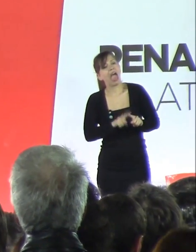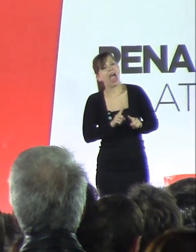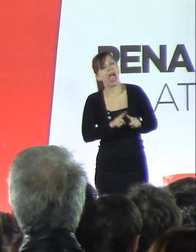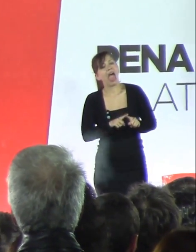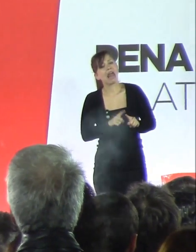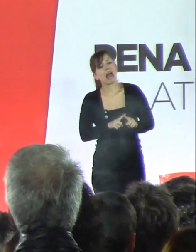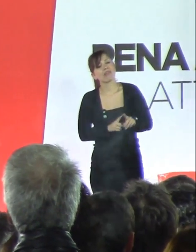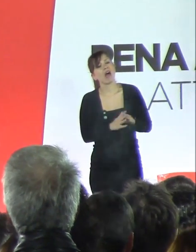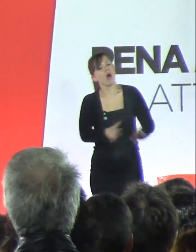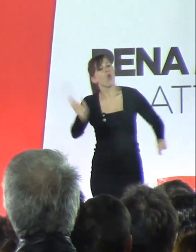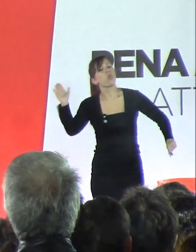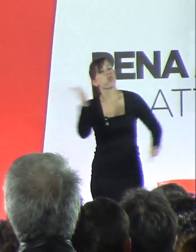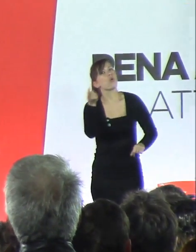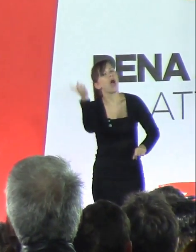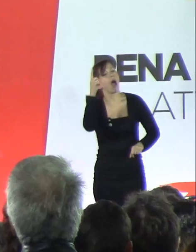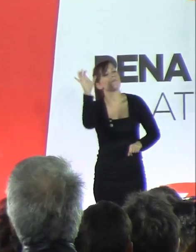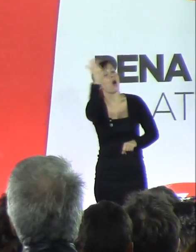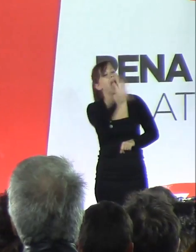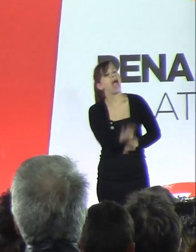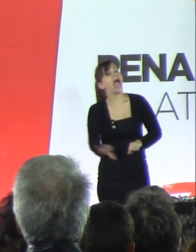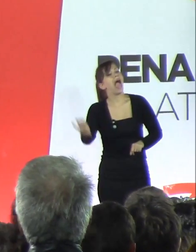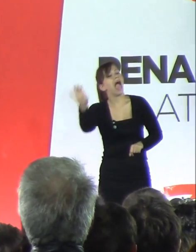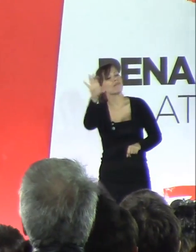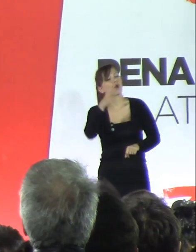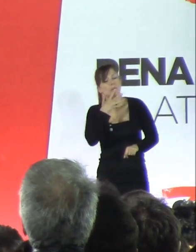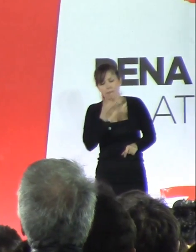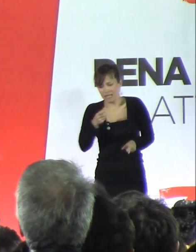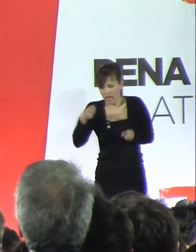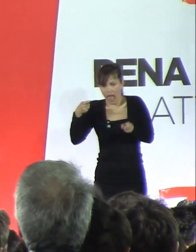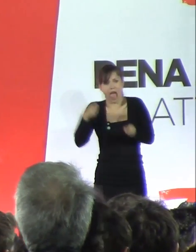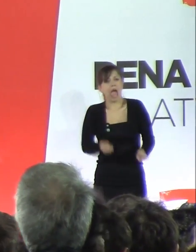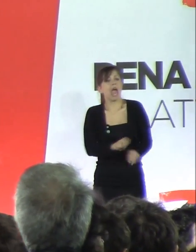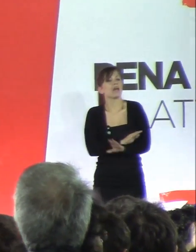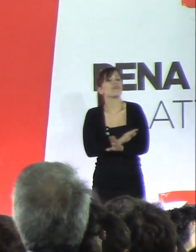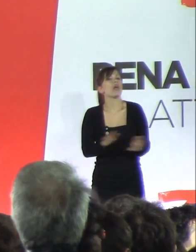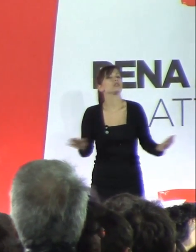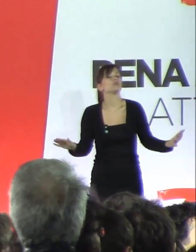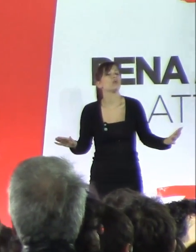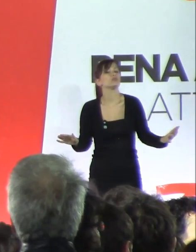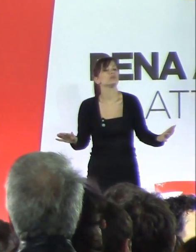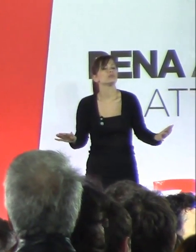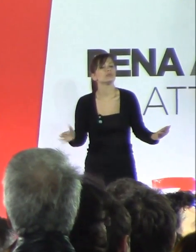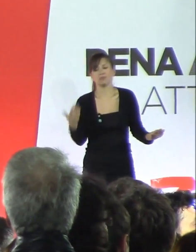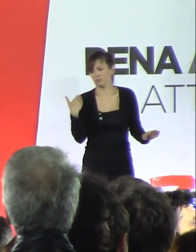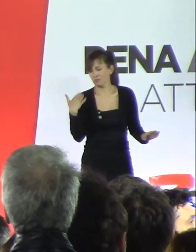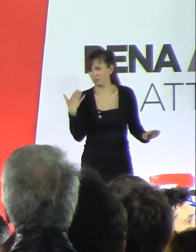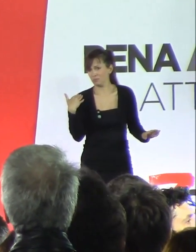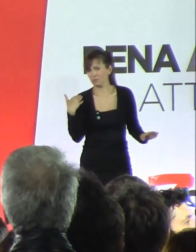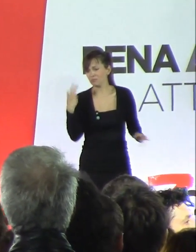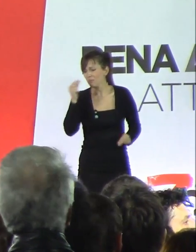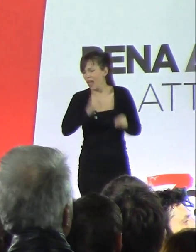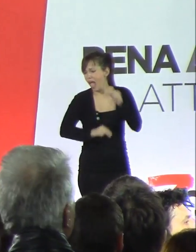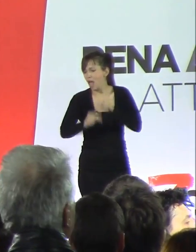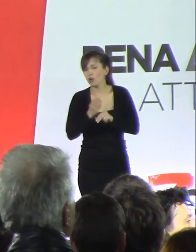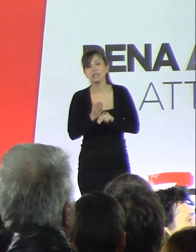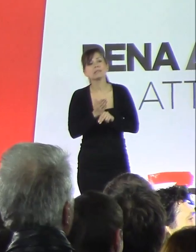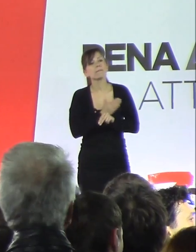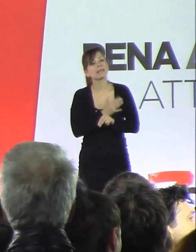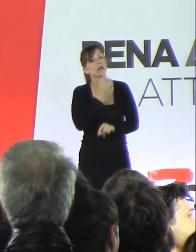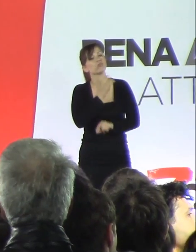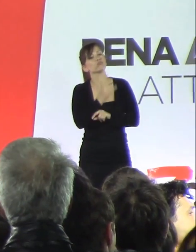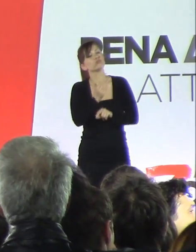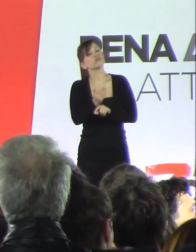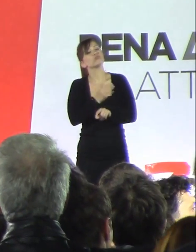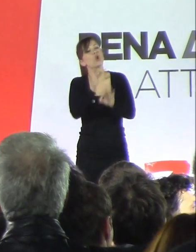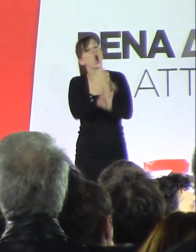την Ευρωζώνη. Ένας εκβιασμός που δέσποσε στις προηγούμενες εκλογές και που δεν ήταν παρά